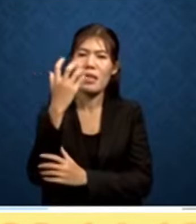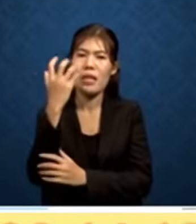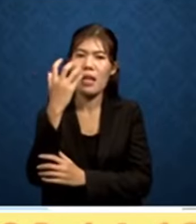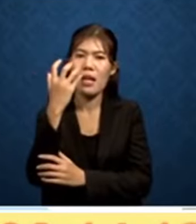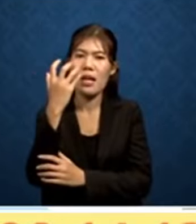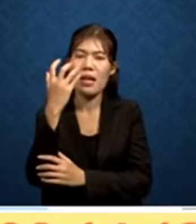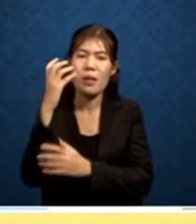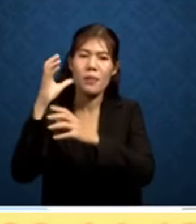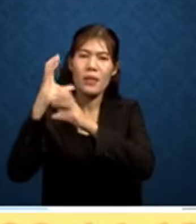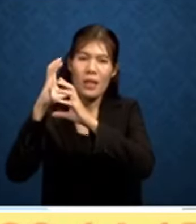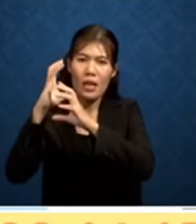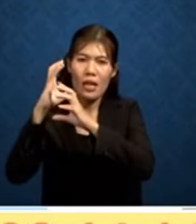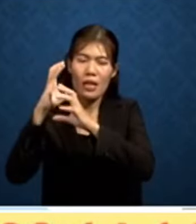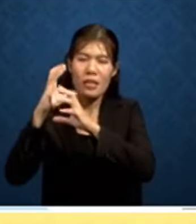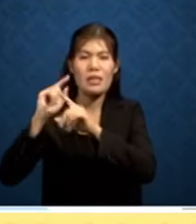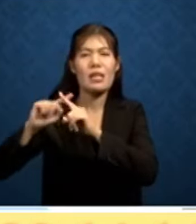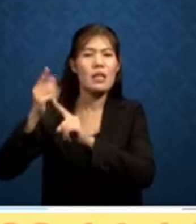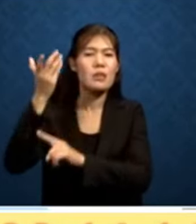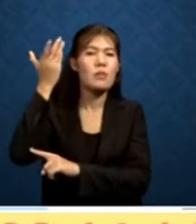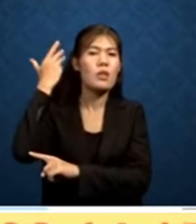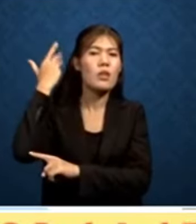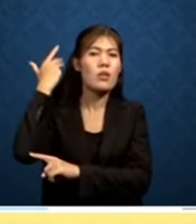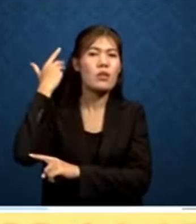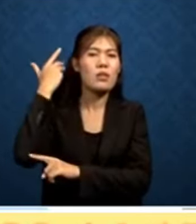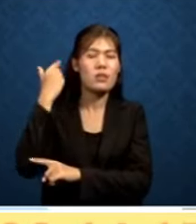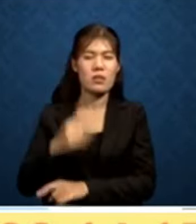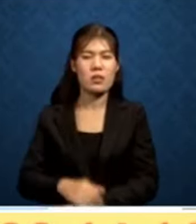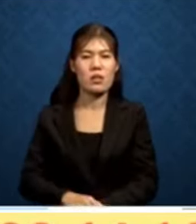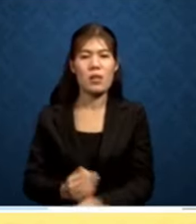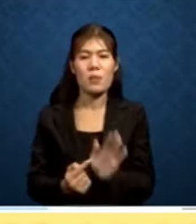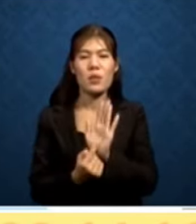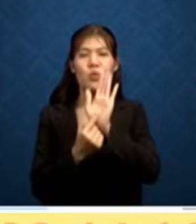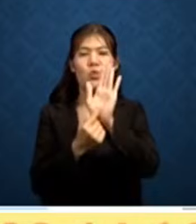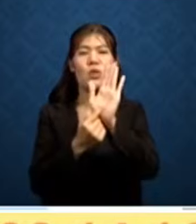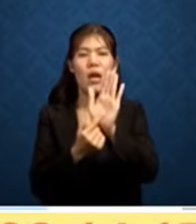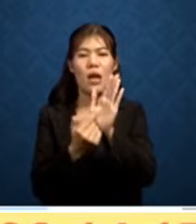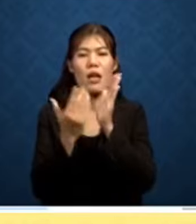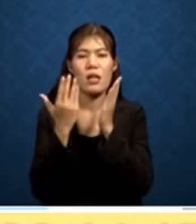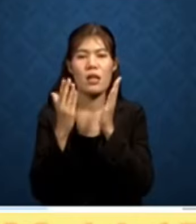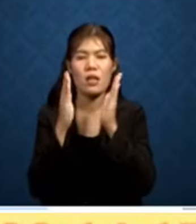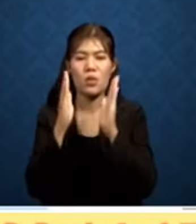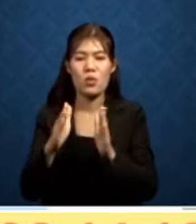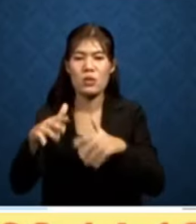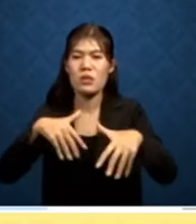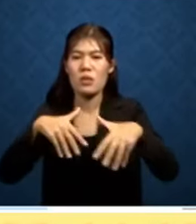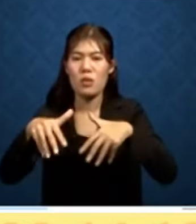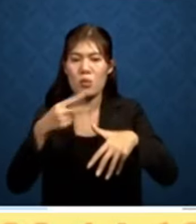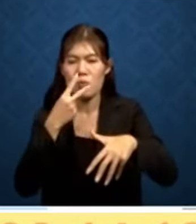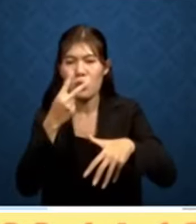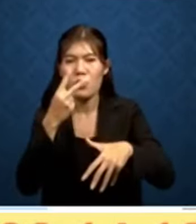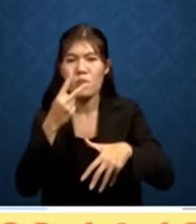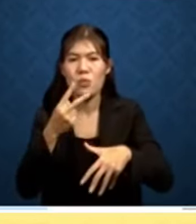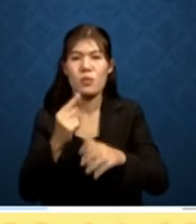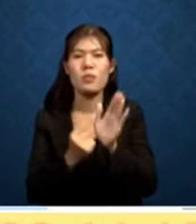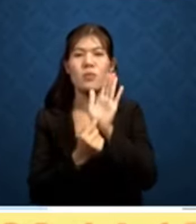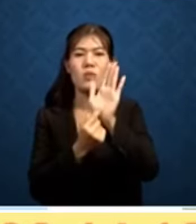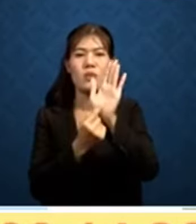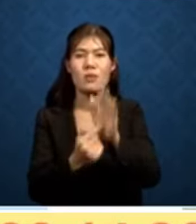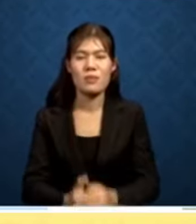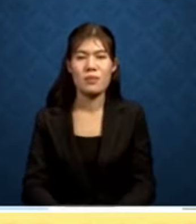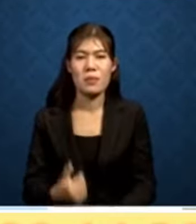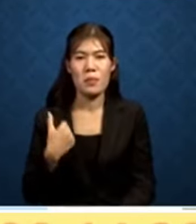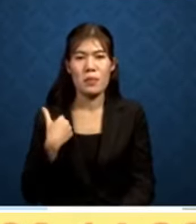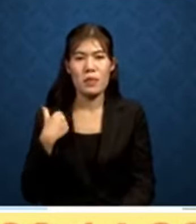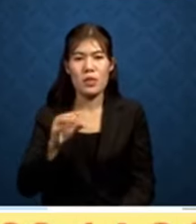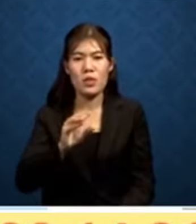รอดลายมากก่อน ประมาณอยนี้ ซึ่งรัฐบาลมีสื่อต่าง อยู่แล้มช่องทีวี อย่างนอยก 2-